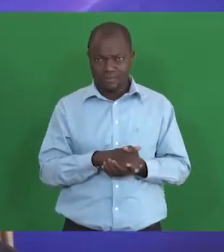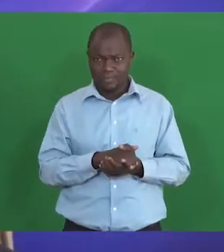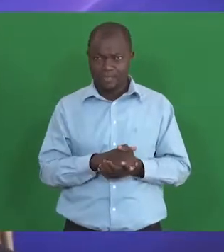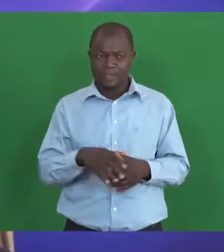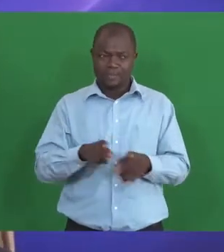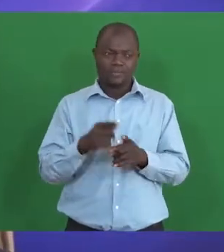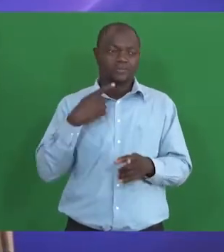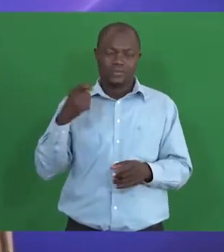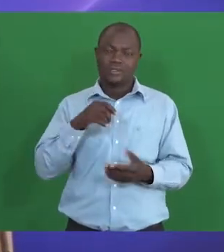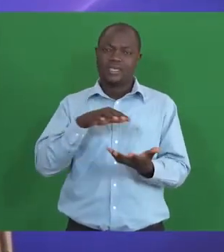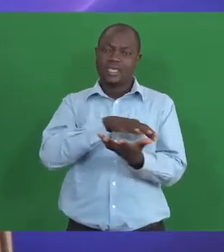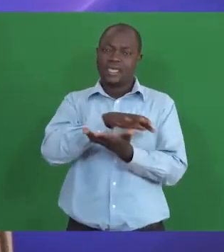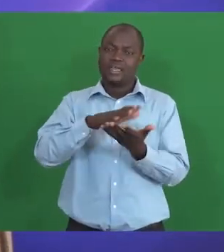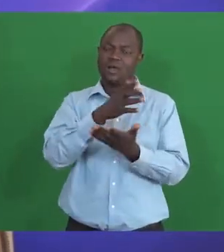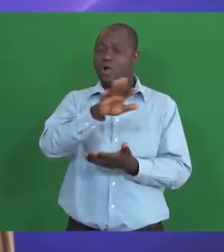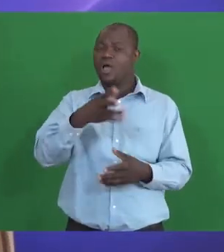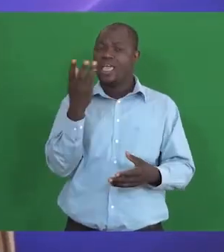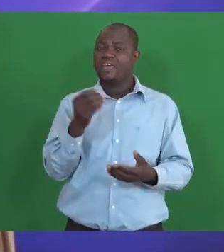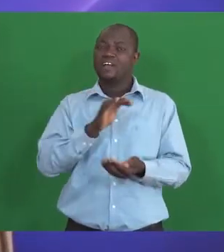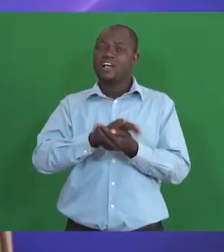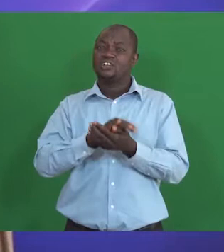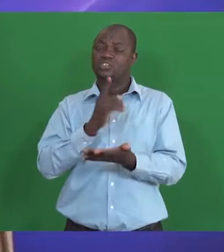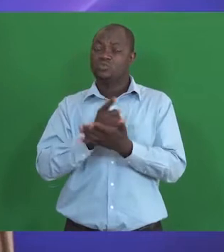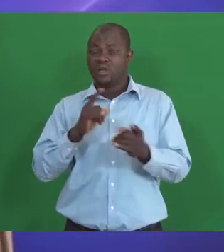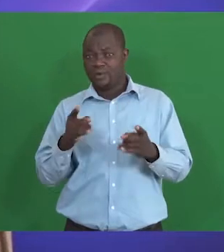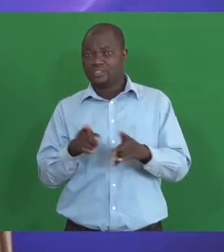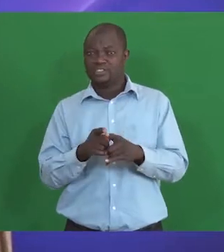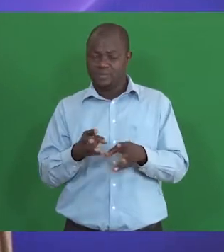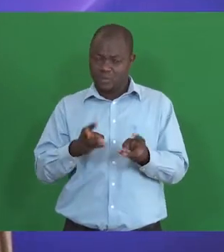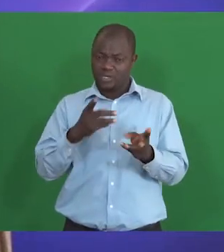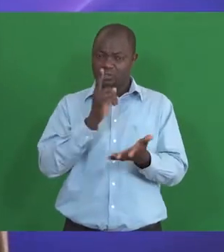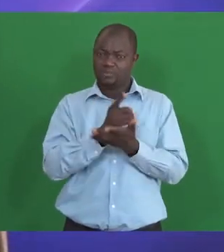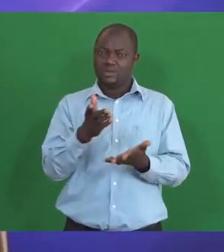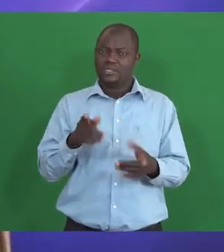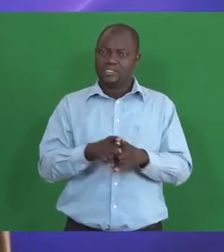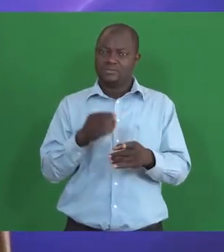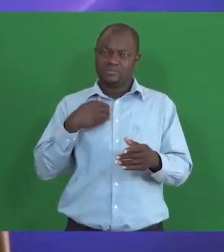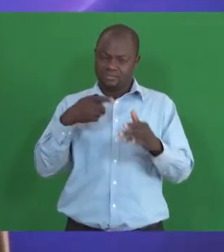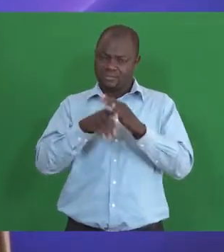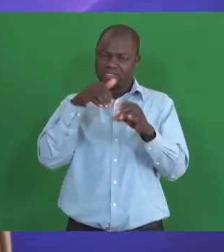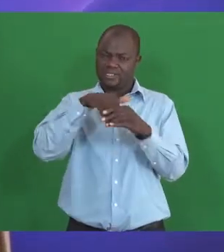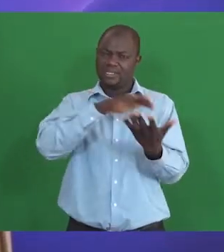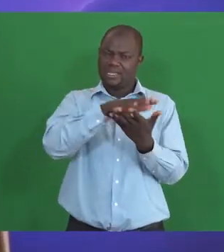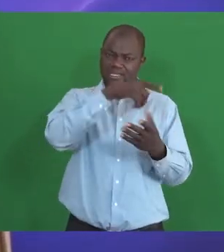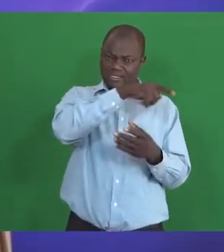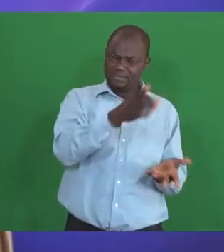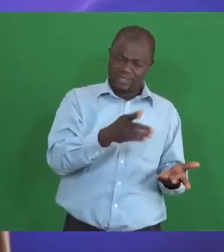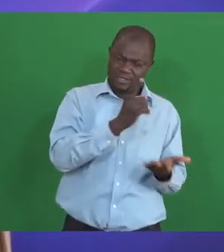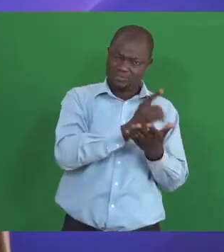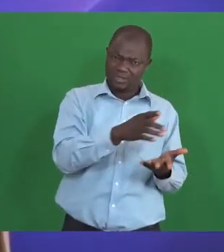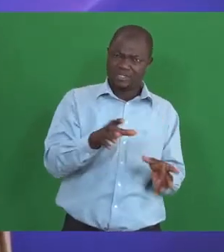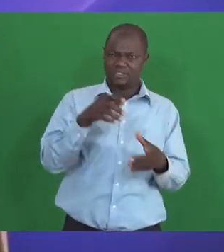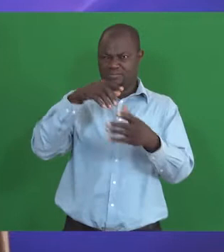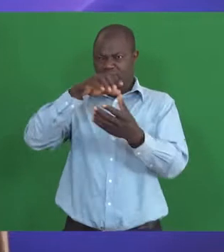Ichokwadi dunhu rega rega rine maitirwo aro, vane chikaranga chavo chavanoita. Tikaenda kwaChikwizu vane chikaranga chavanoita.